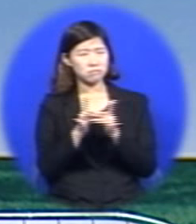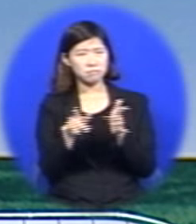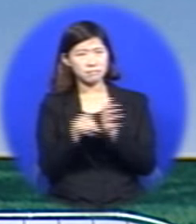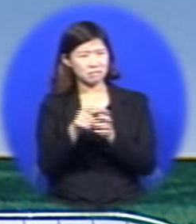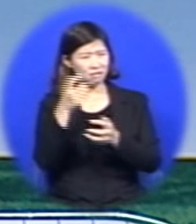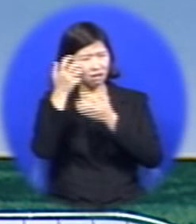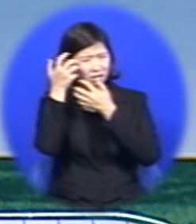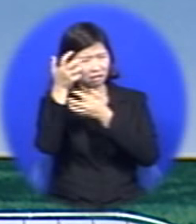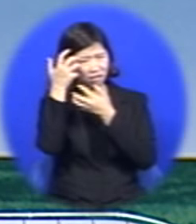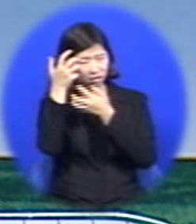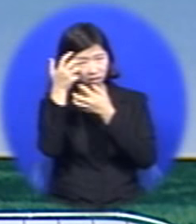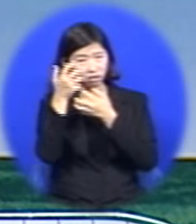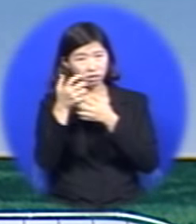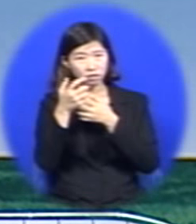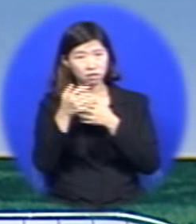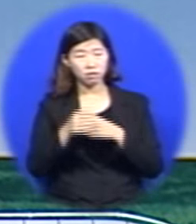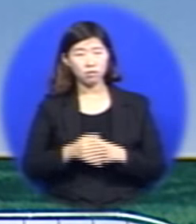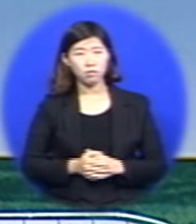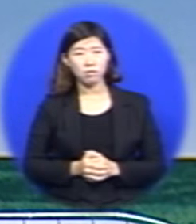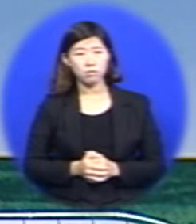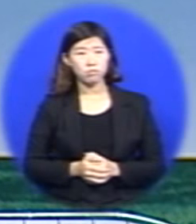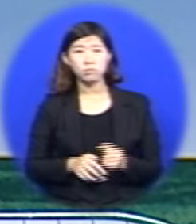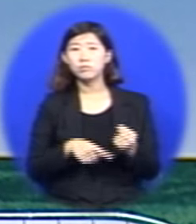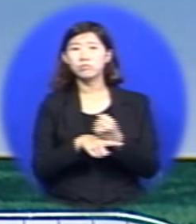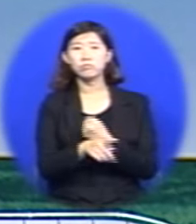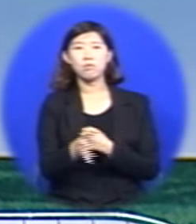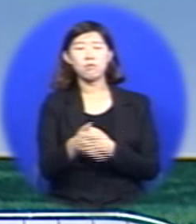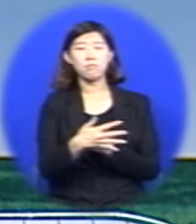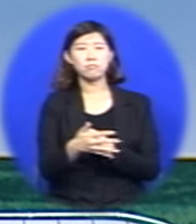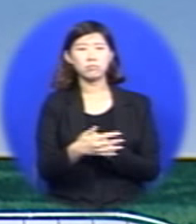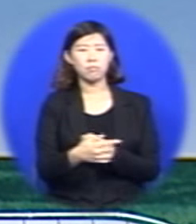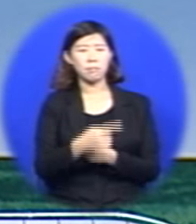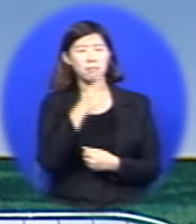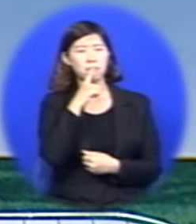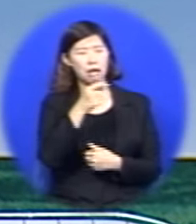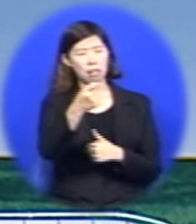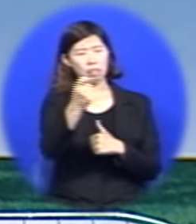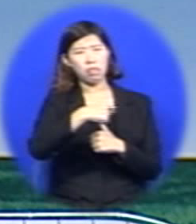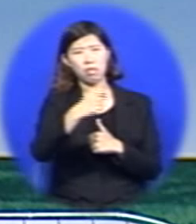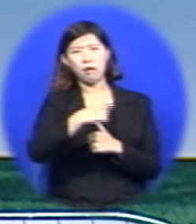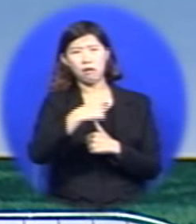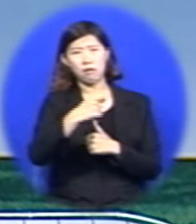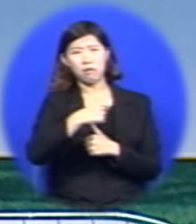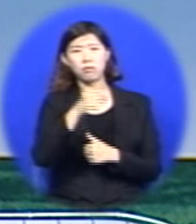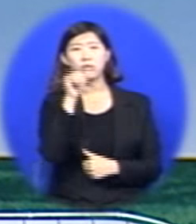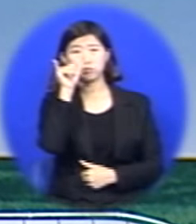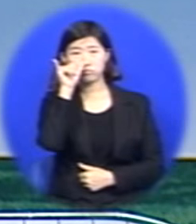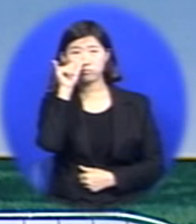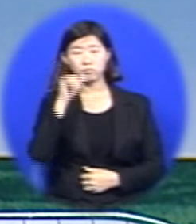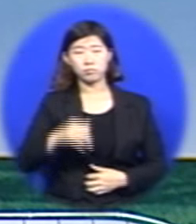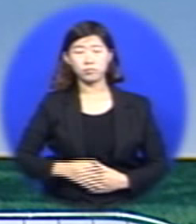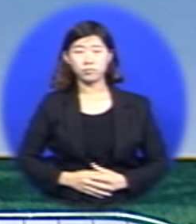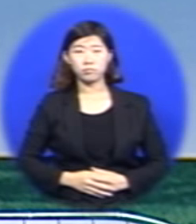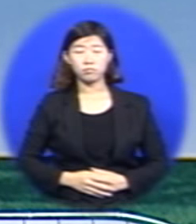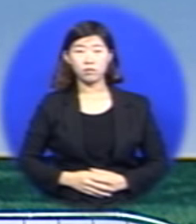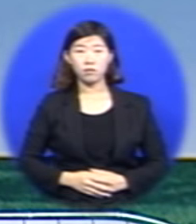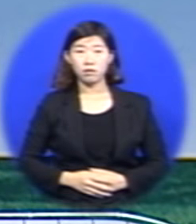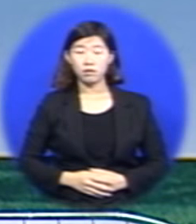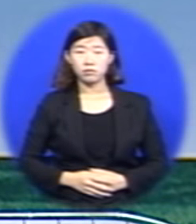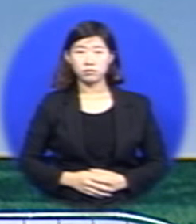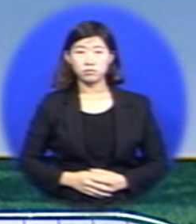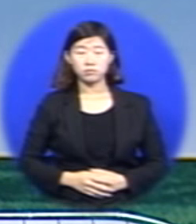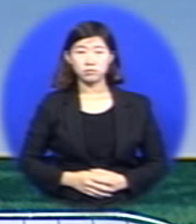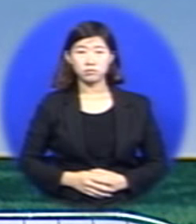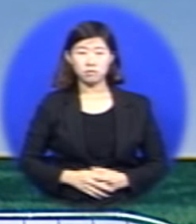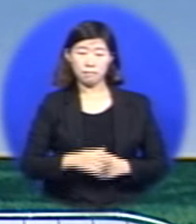거야. 이런 근거 없는 비난을 받습니다. 그때 우리가 미친 것이